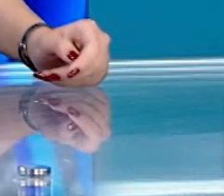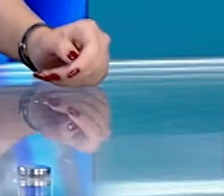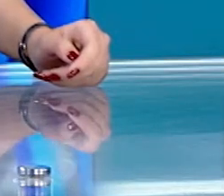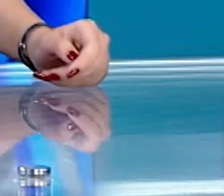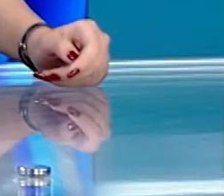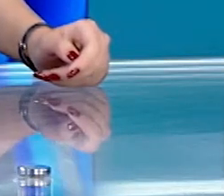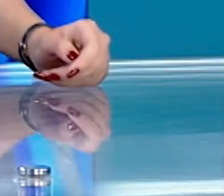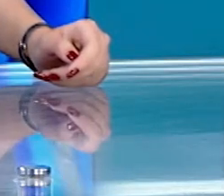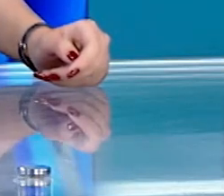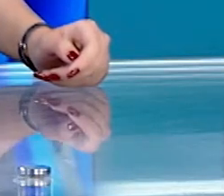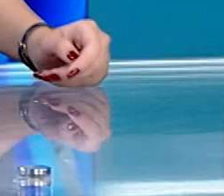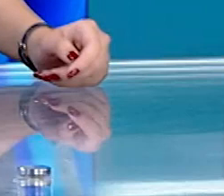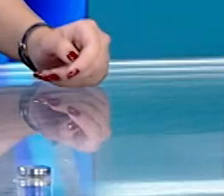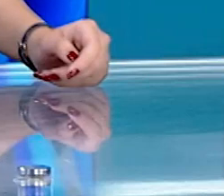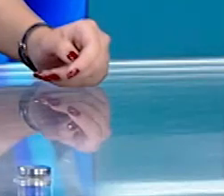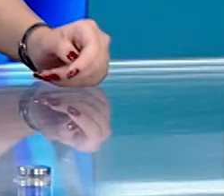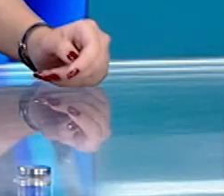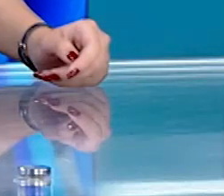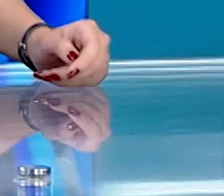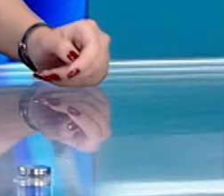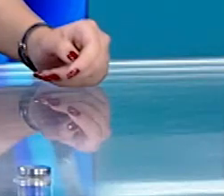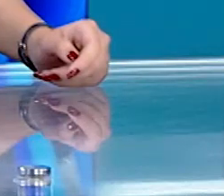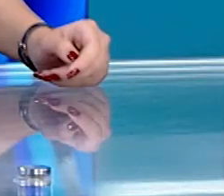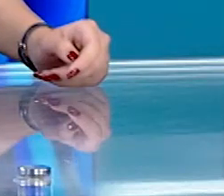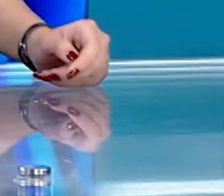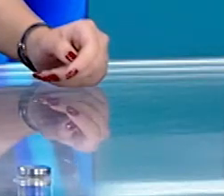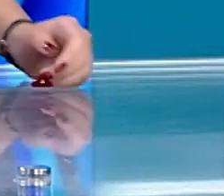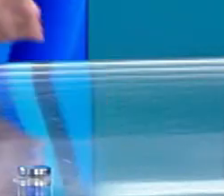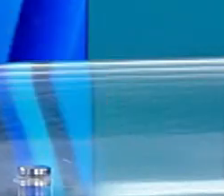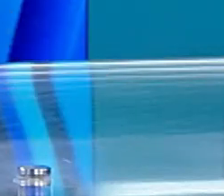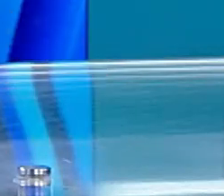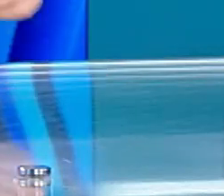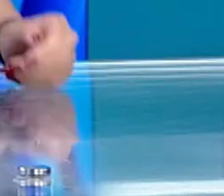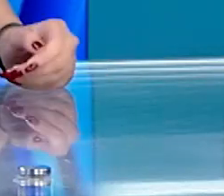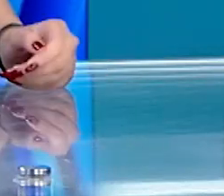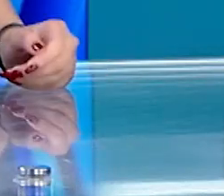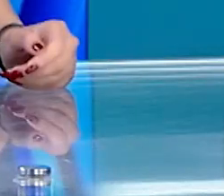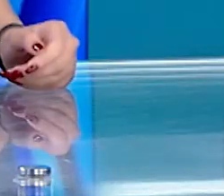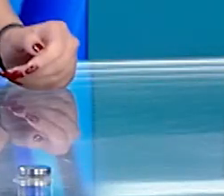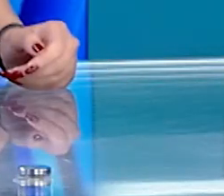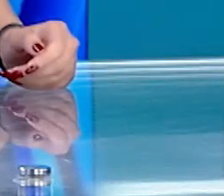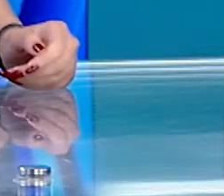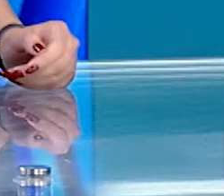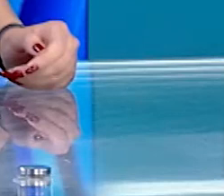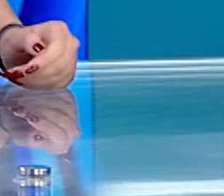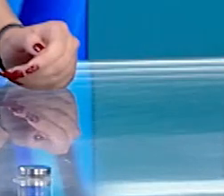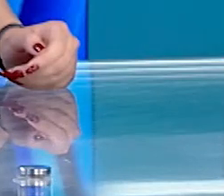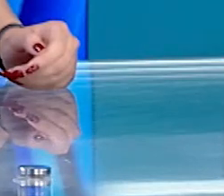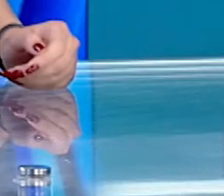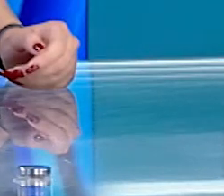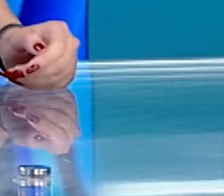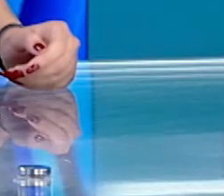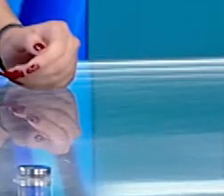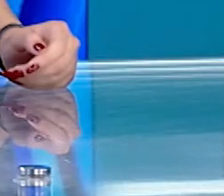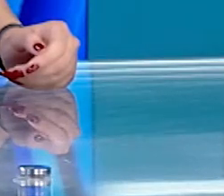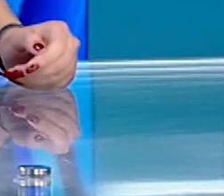tinggi di wilayah pegunungan, mengakibatkan debit air naik dan sejumlah tanggul sungai pun jebol. Tak hanya rumah warga, gedung